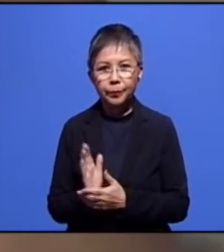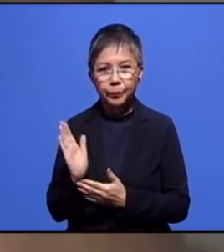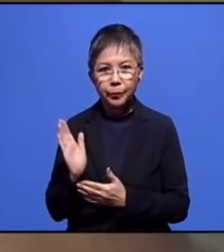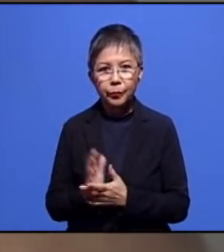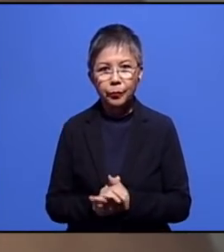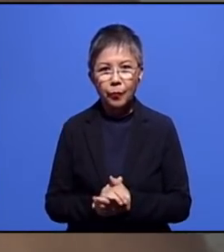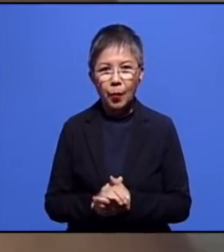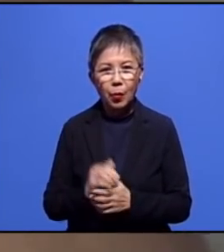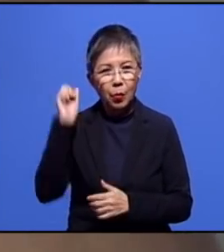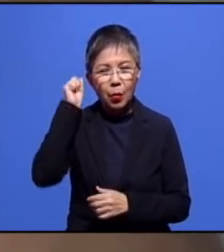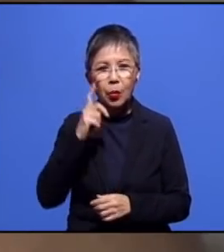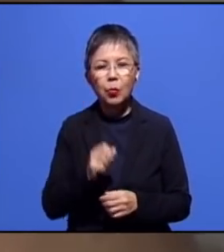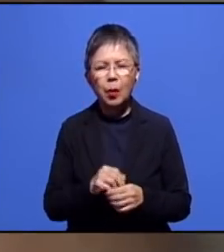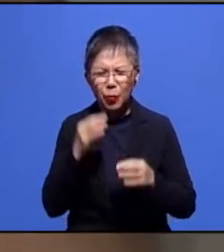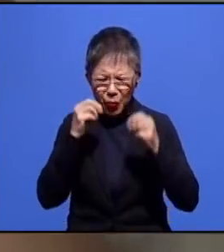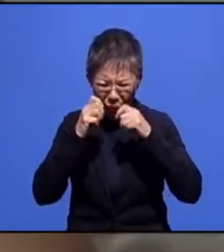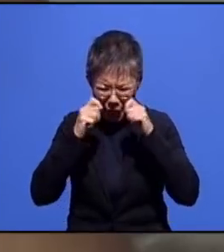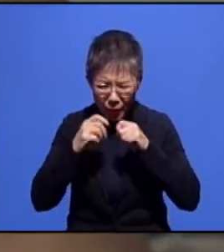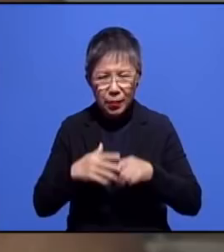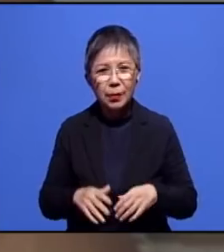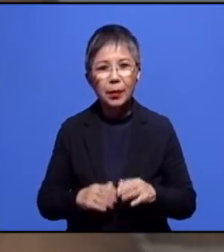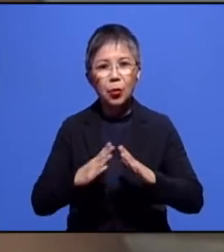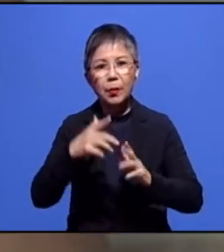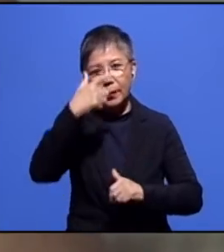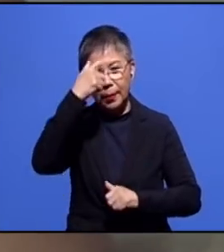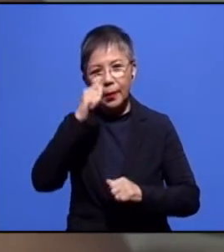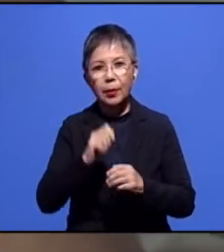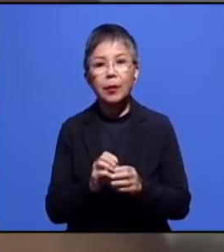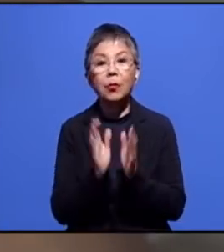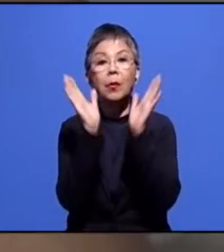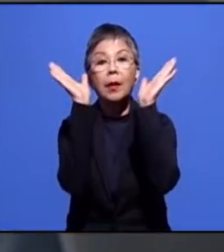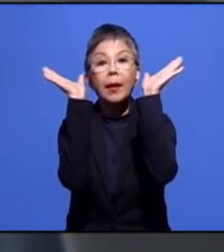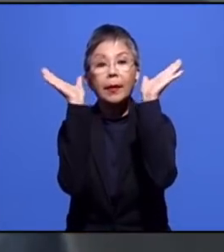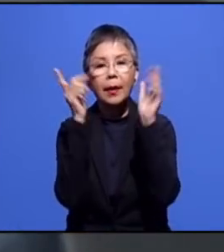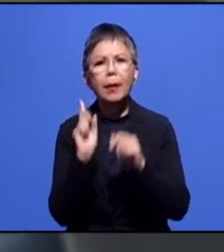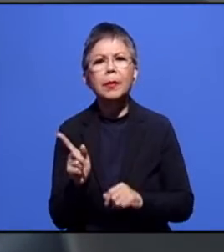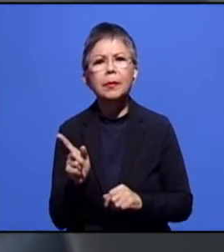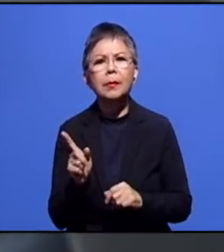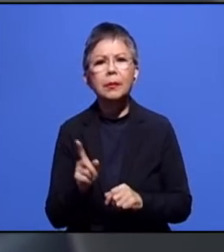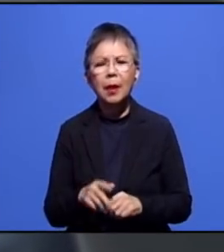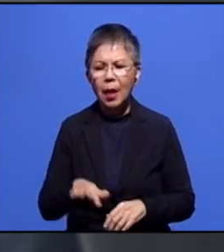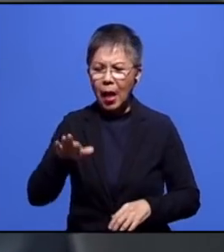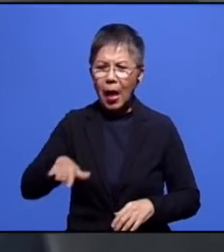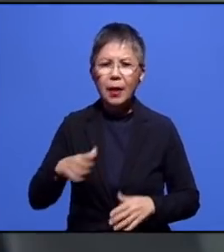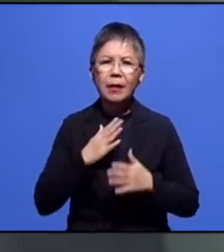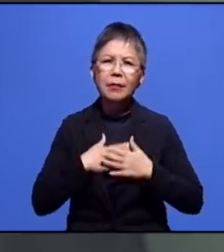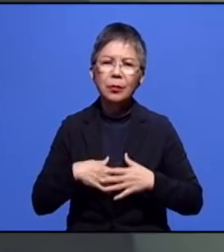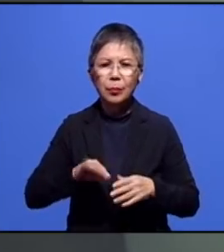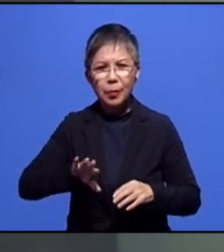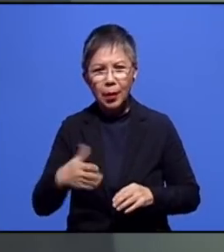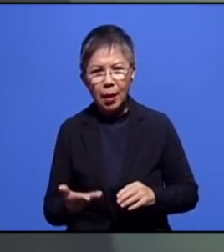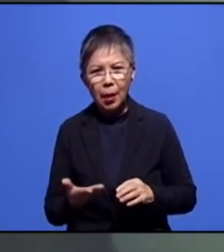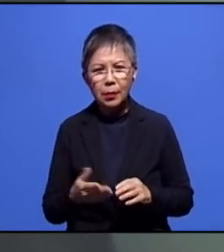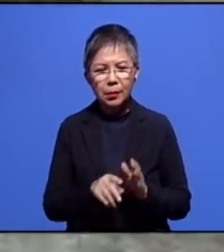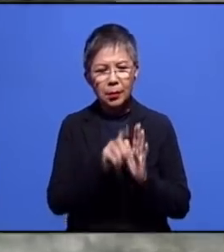setelah orangtua korban terus menangis histeris di Rumah Sakit Bayu Asih Purwakarta Ia tidak menyangka anak kesayangannya tewas